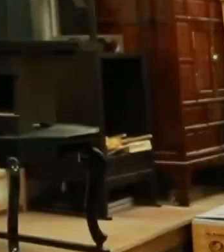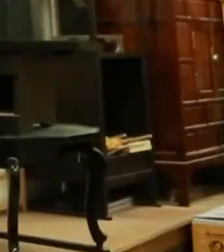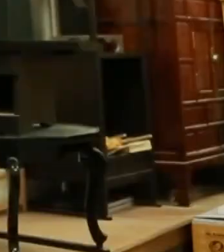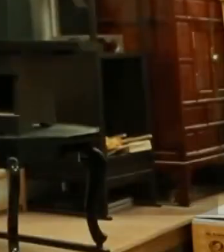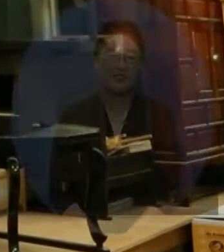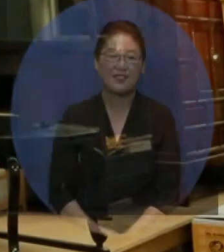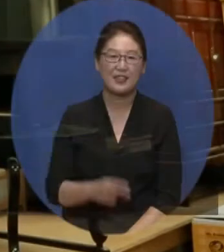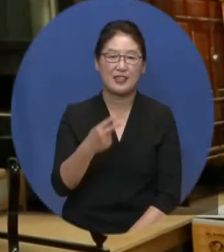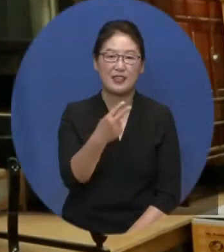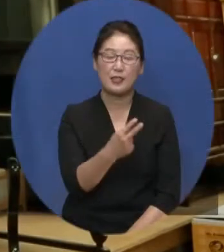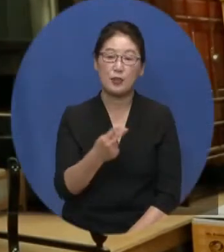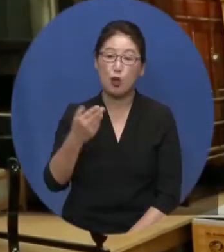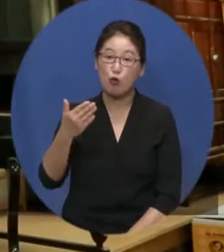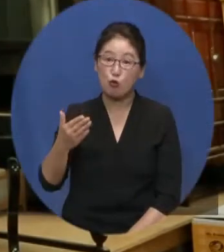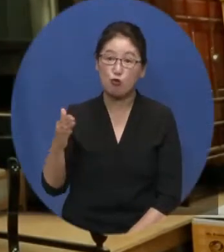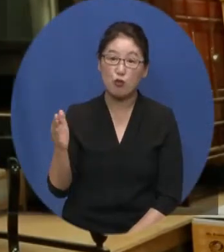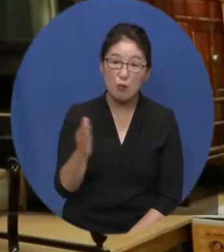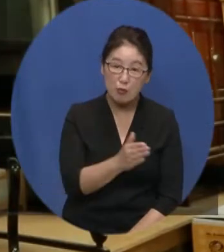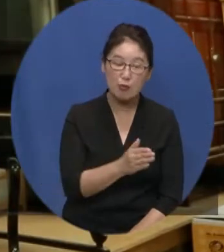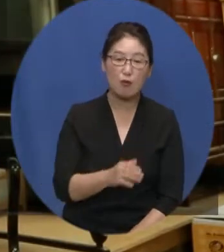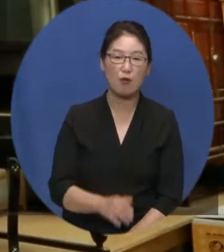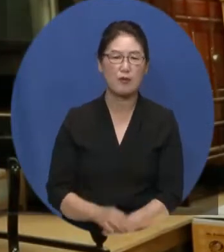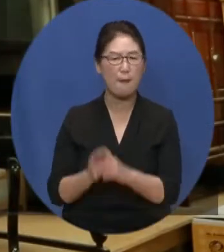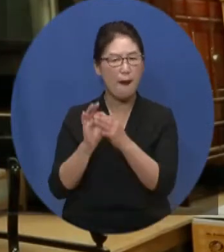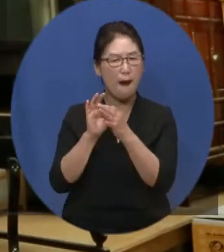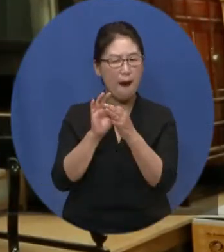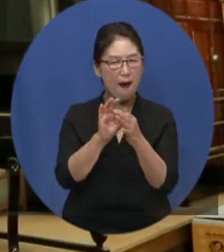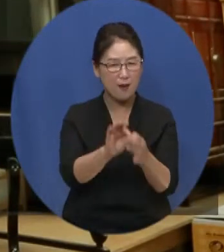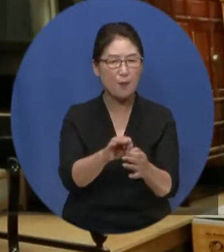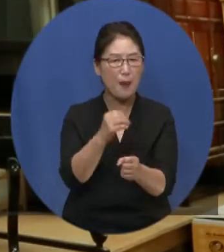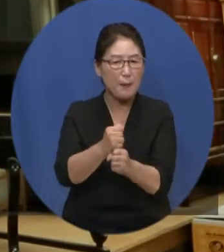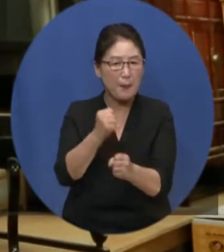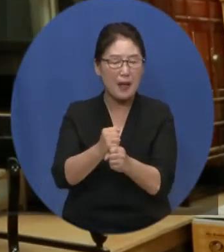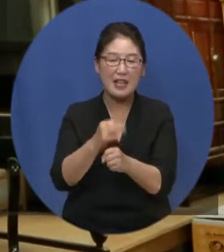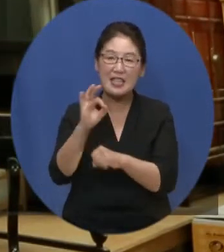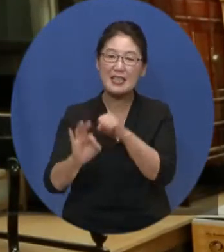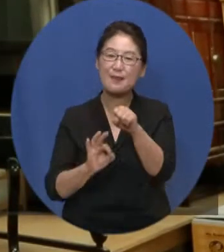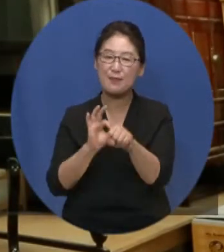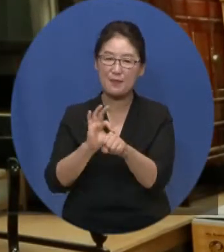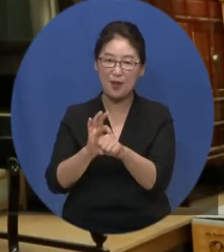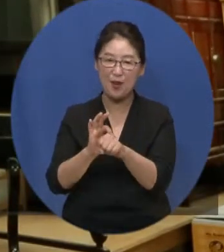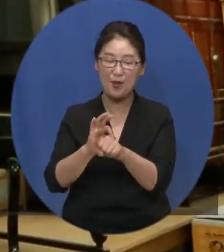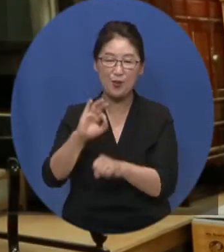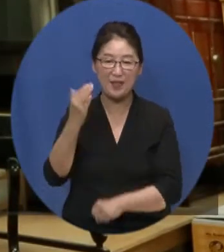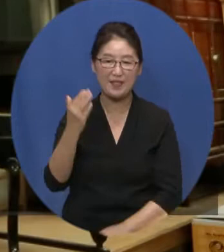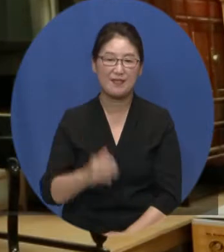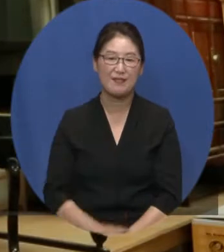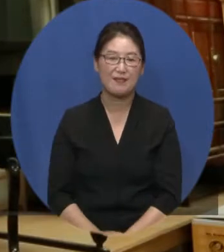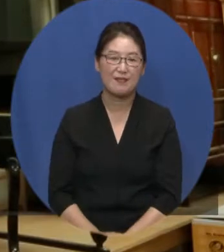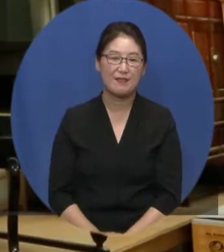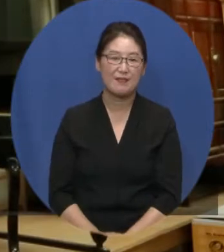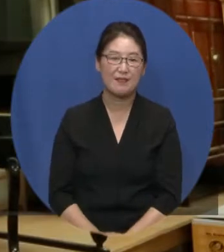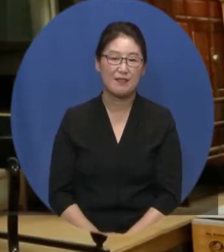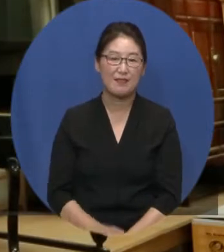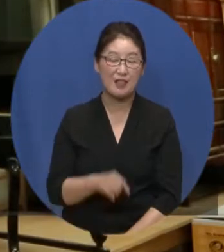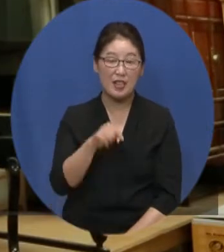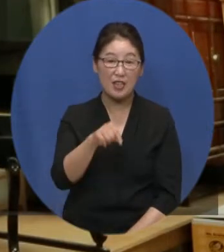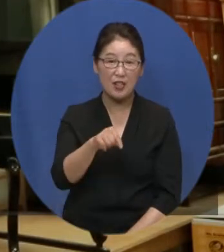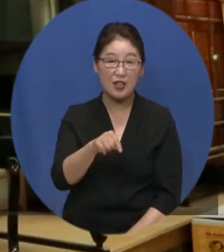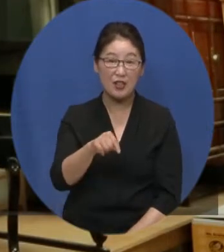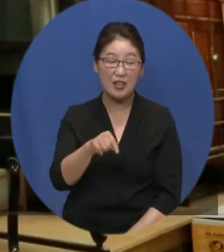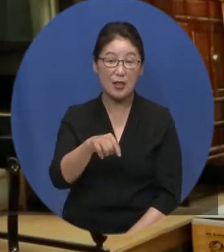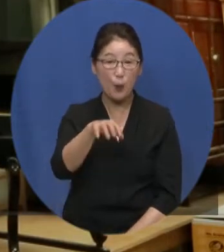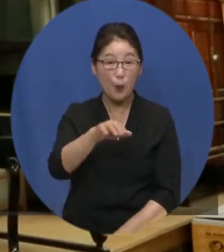2009년 부터 시작해서 지금까지 하니까 이제 한 십 년 정도 하고 있어요 예 아군 덩이를 관성 공방의